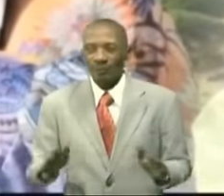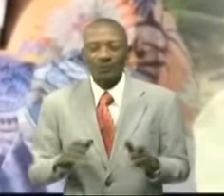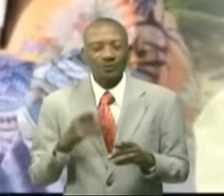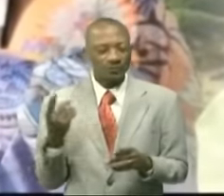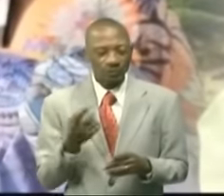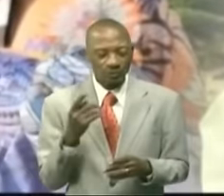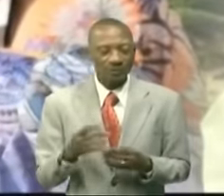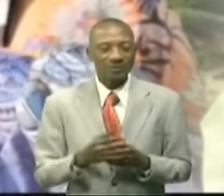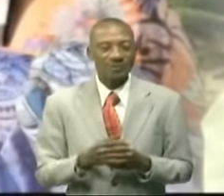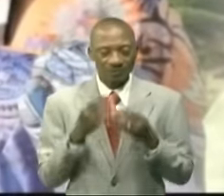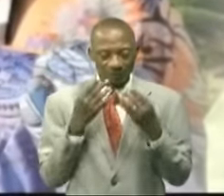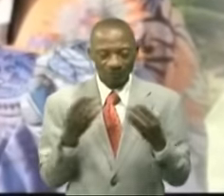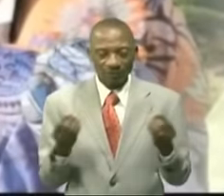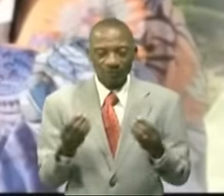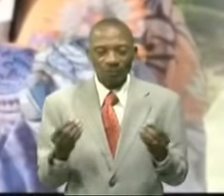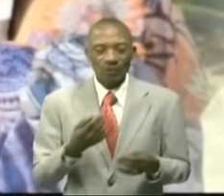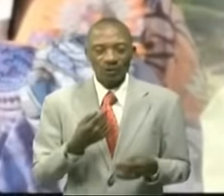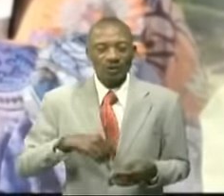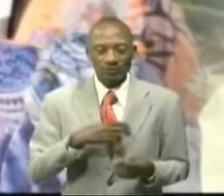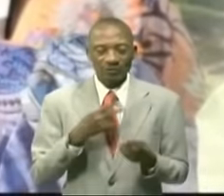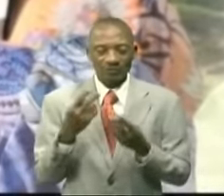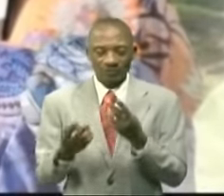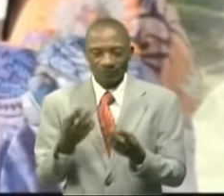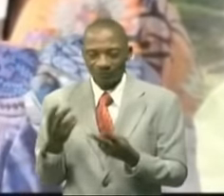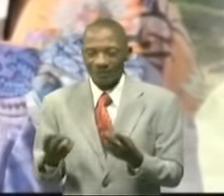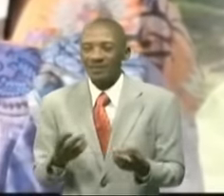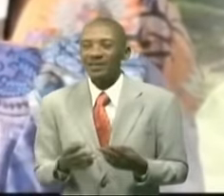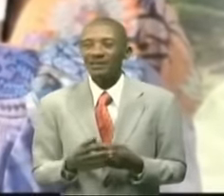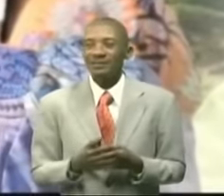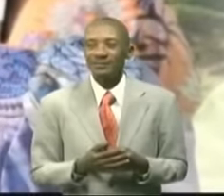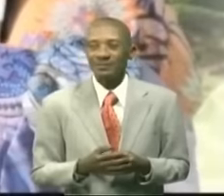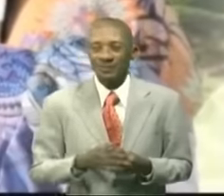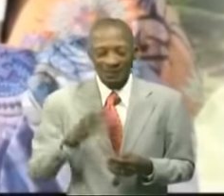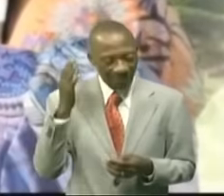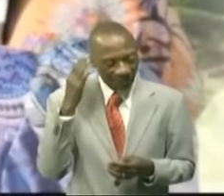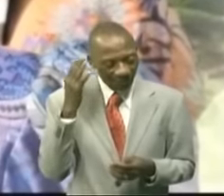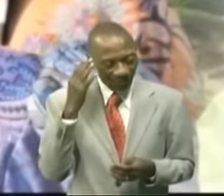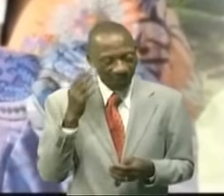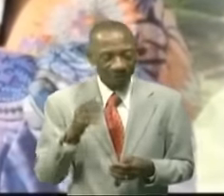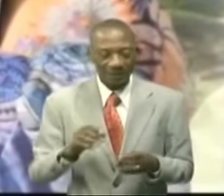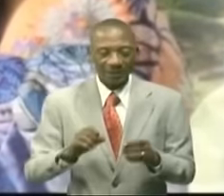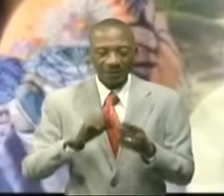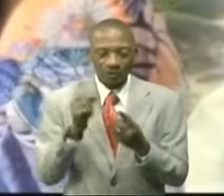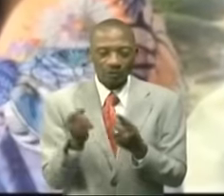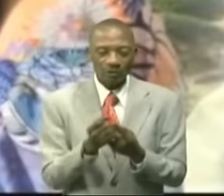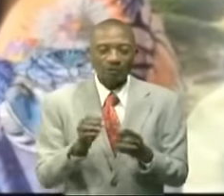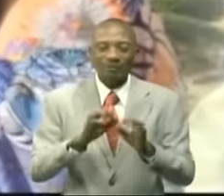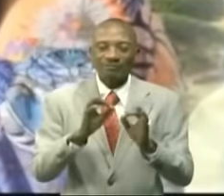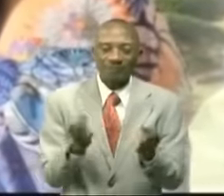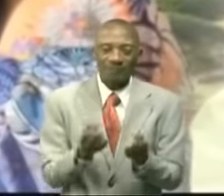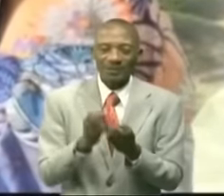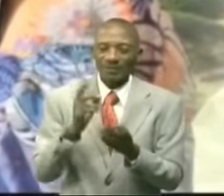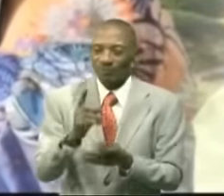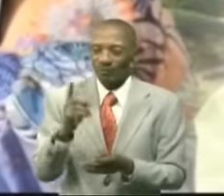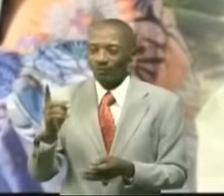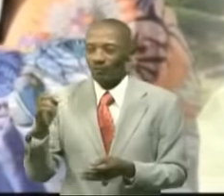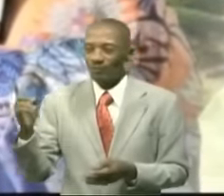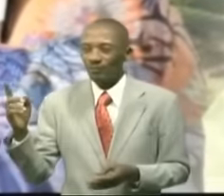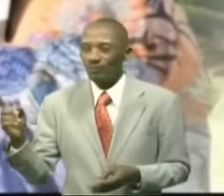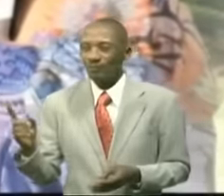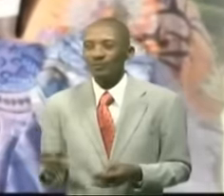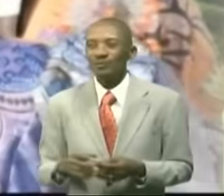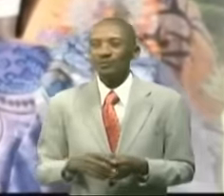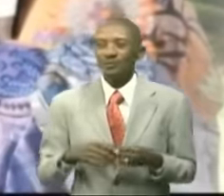puis obtenir une solution. Excellence, il y a des déplacés qui sont morts dans les camps suite à diverses situations. Est-ce qu'ils seront cette fois-ci